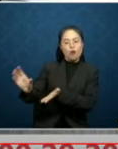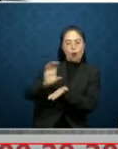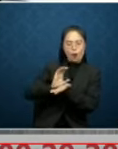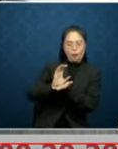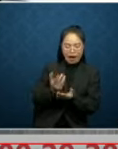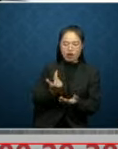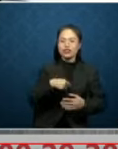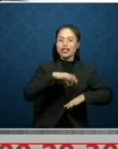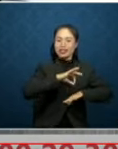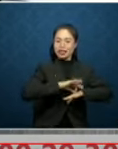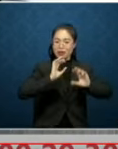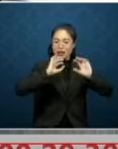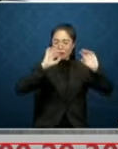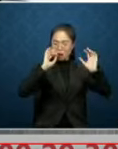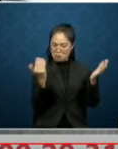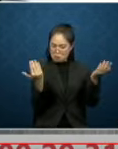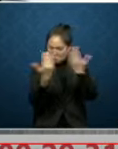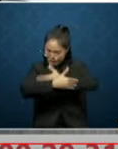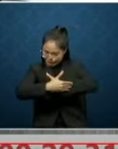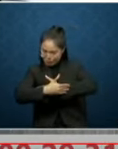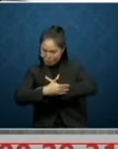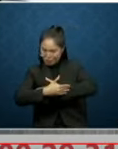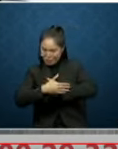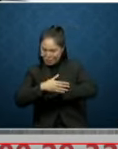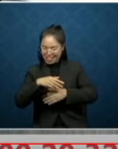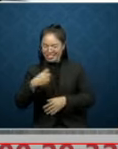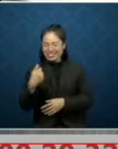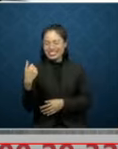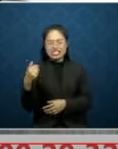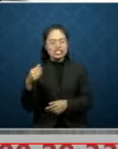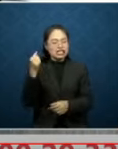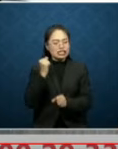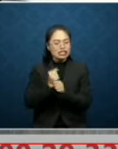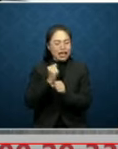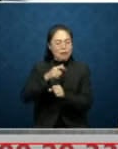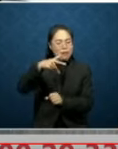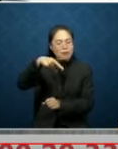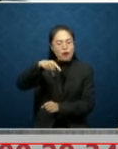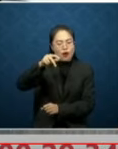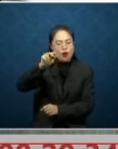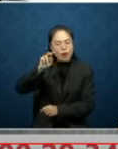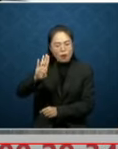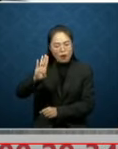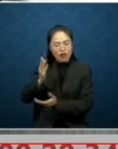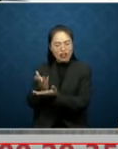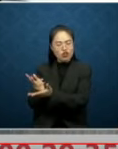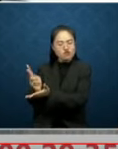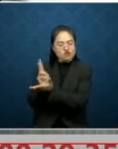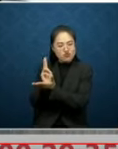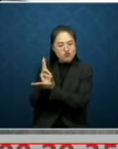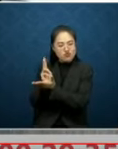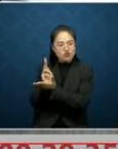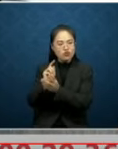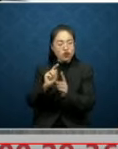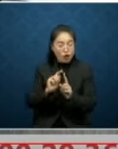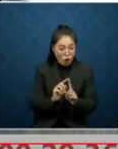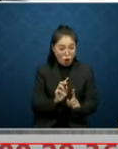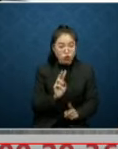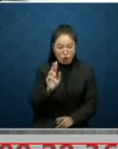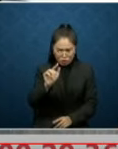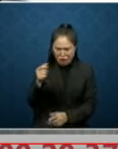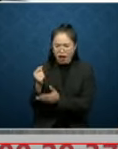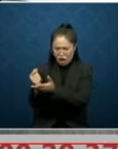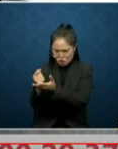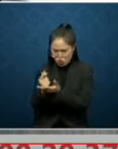จะออกพ.ร.บ.กู้เงินประการที่2คือ เดี๋ยวท่านลองตอบมาท่านจะต้องต